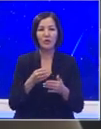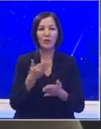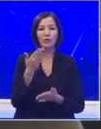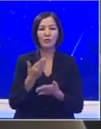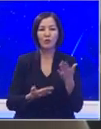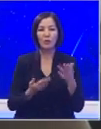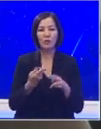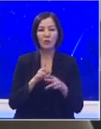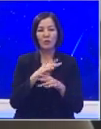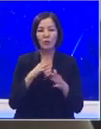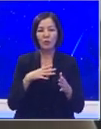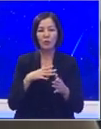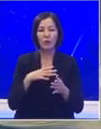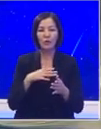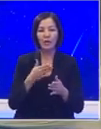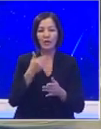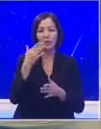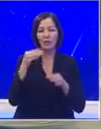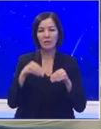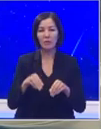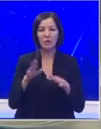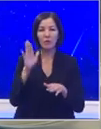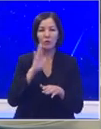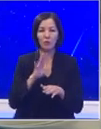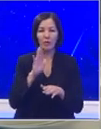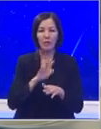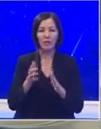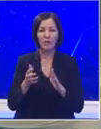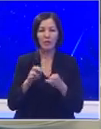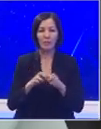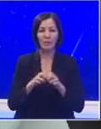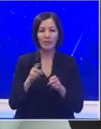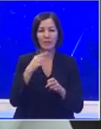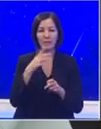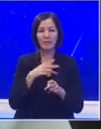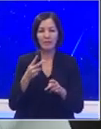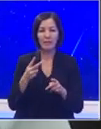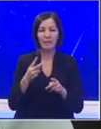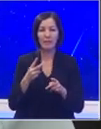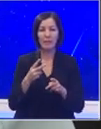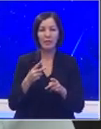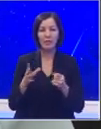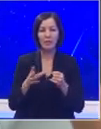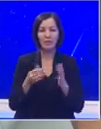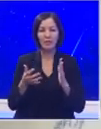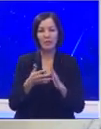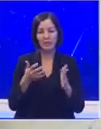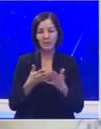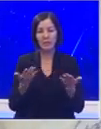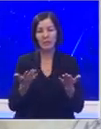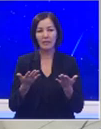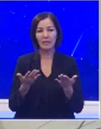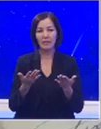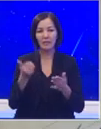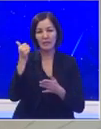қойғандар аз болмады. Бірі жаз бойы бау-бақша суғаратын тіршілік нәрінің мәселесін көтерсе, енді бірі жайылымды, ал тағы бірі